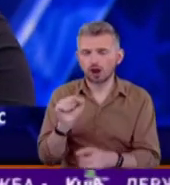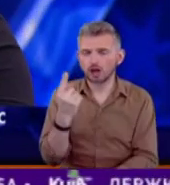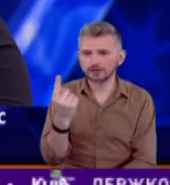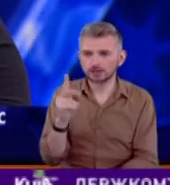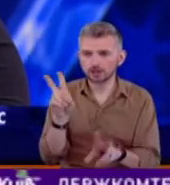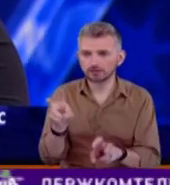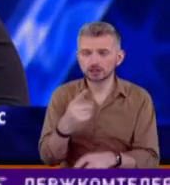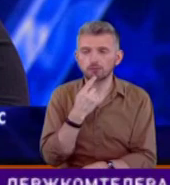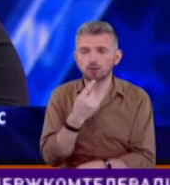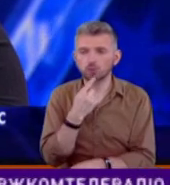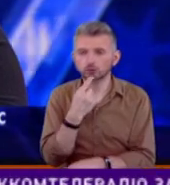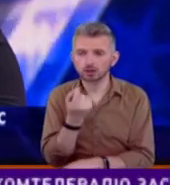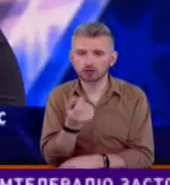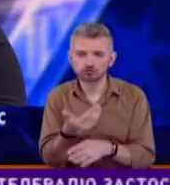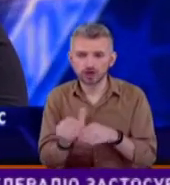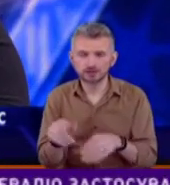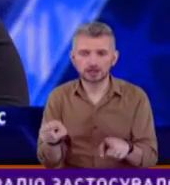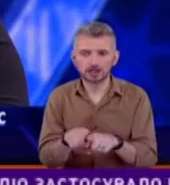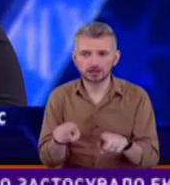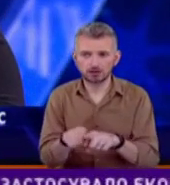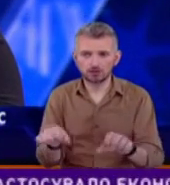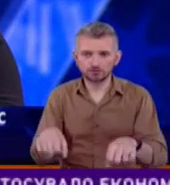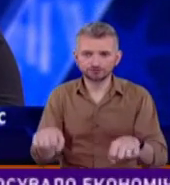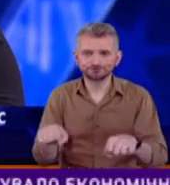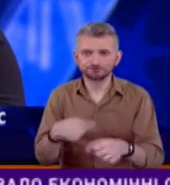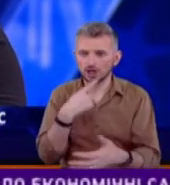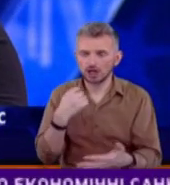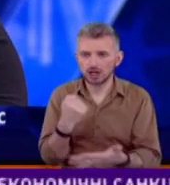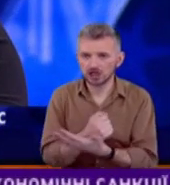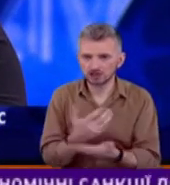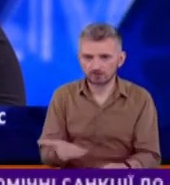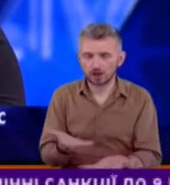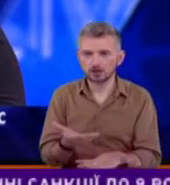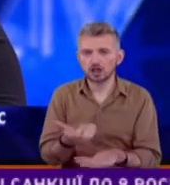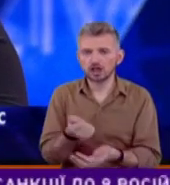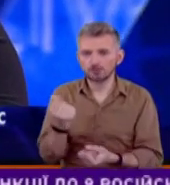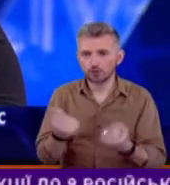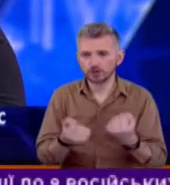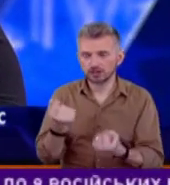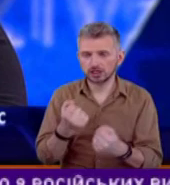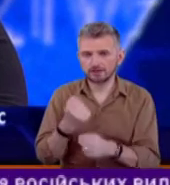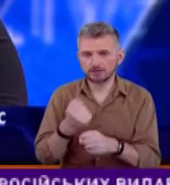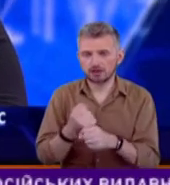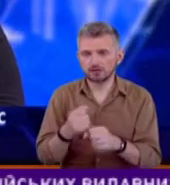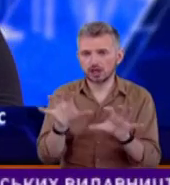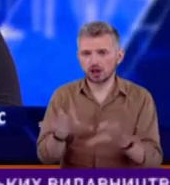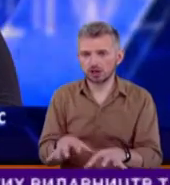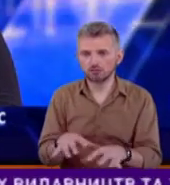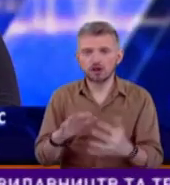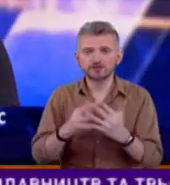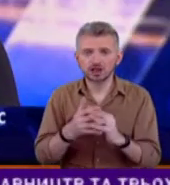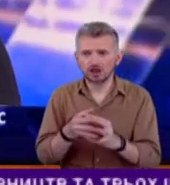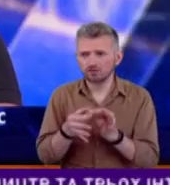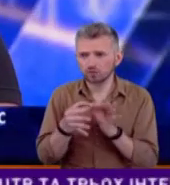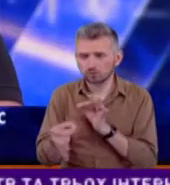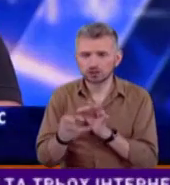Это попытка как бы некоторую часть таких транспортных средств легализовать и некоторое количество водителей сделать легальными. Но опять же, в селе, например, в